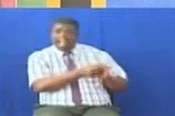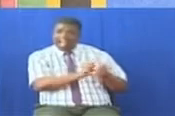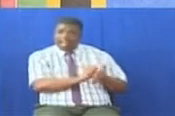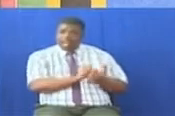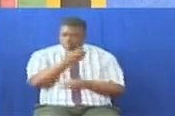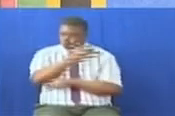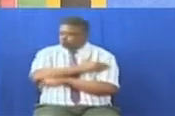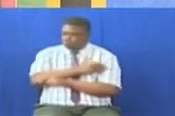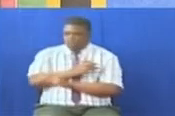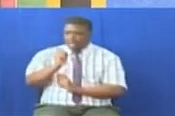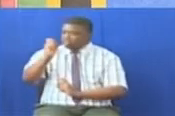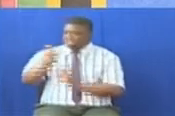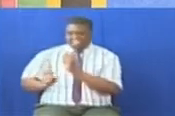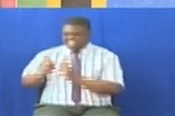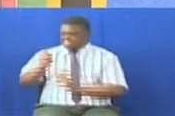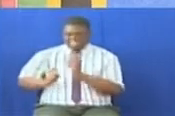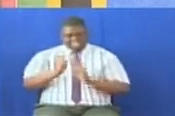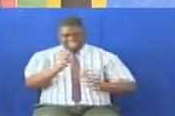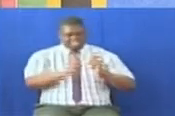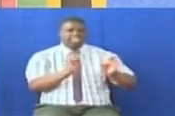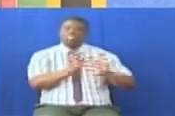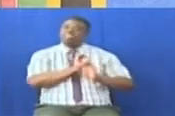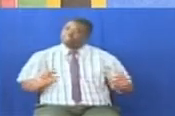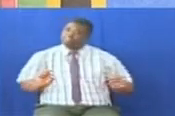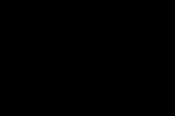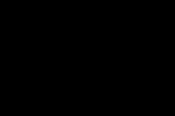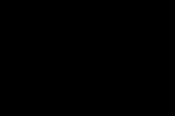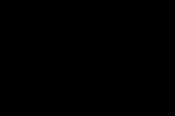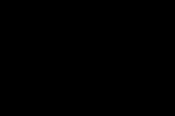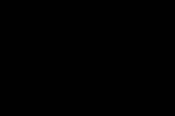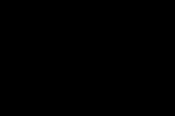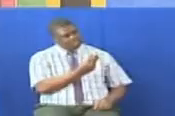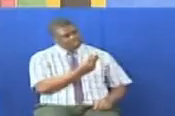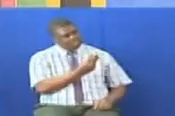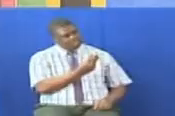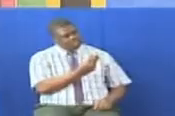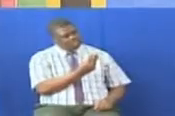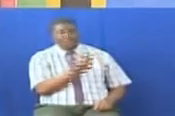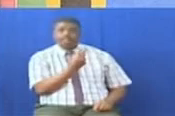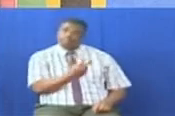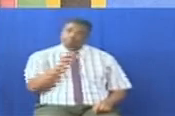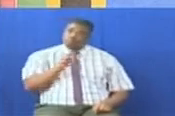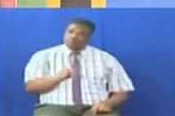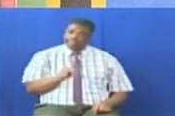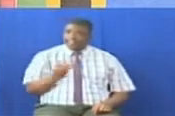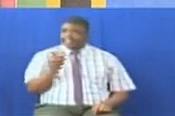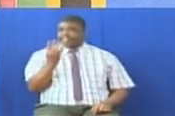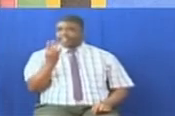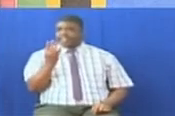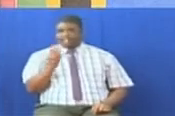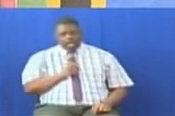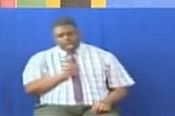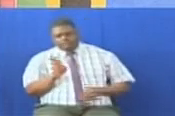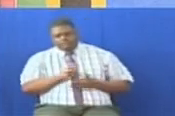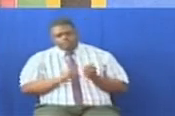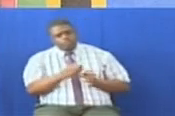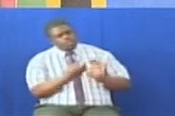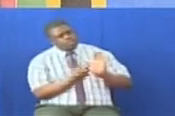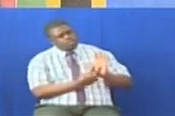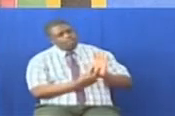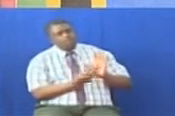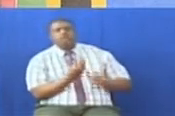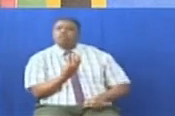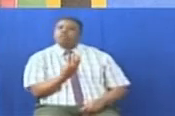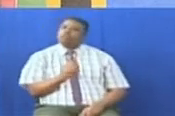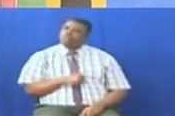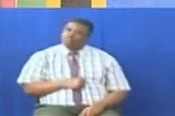yasiyoshindanishwa na hakuna sababu za msingi ya shilingi bilioni 32.4 katika halmashauri za wilaya 74. Sasa tuna